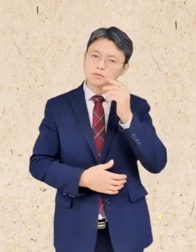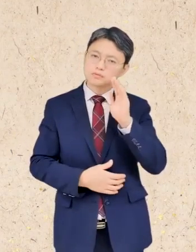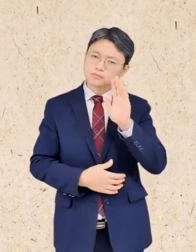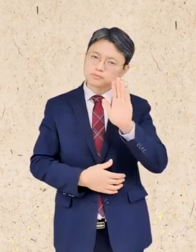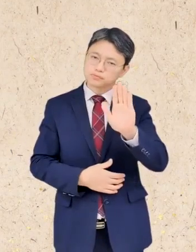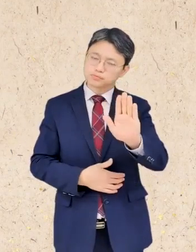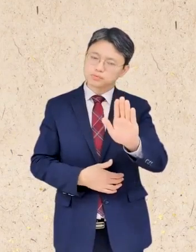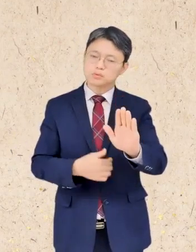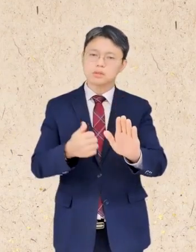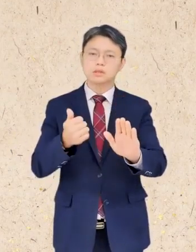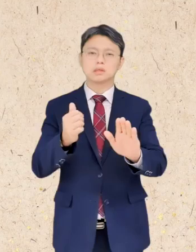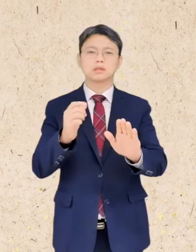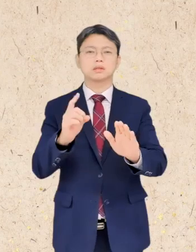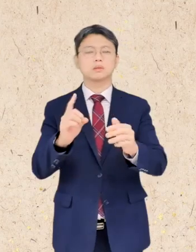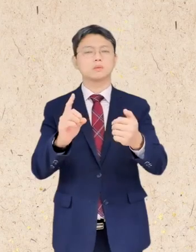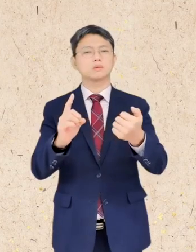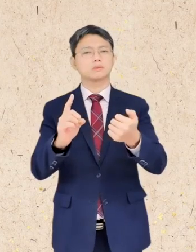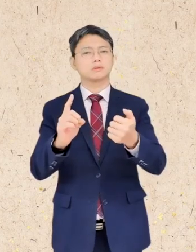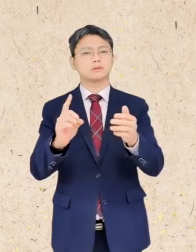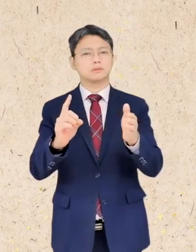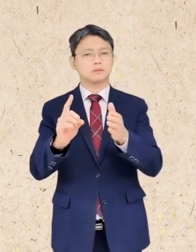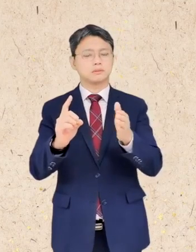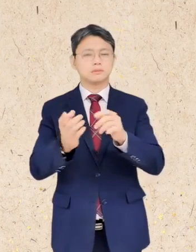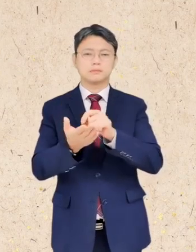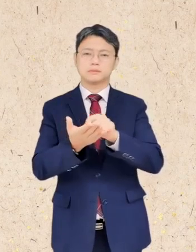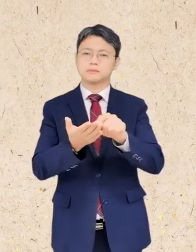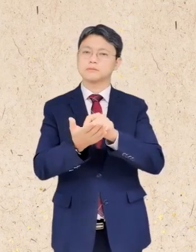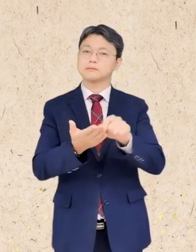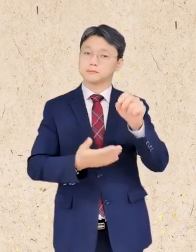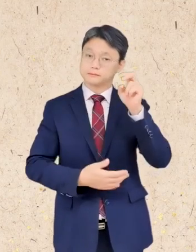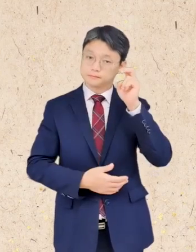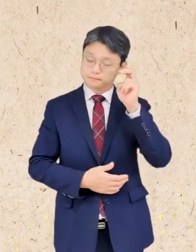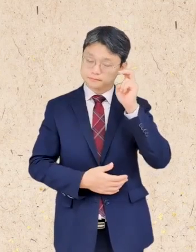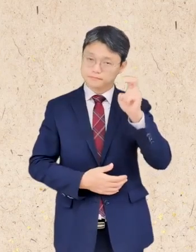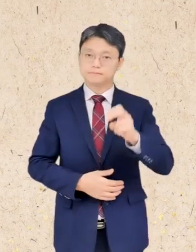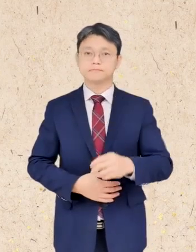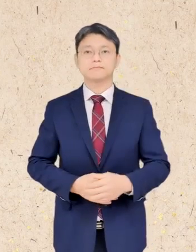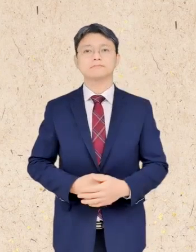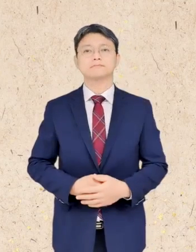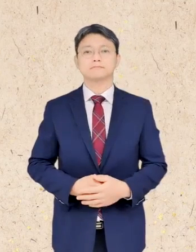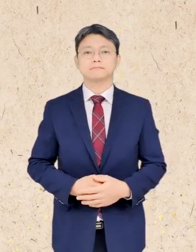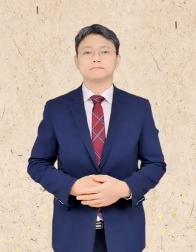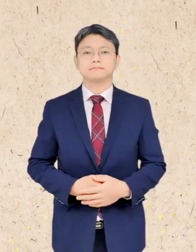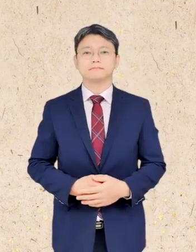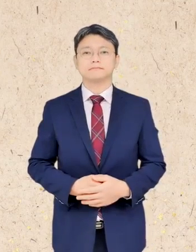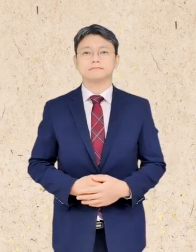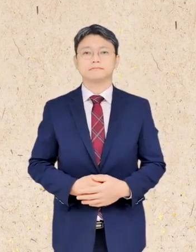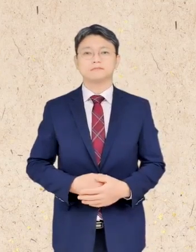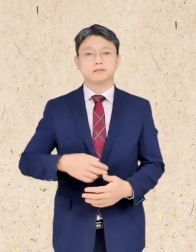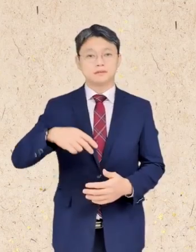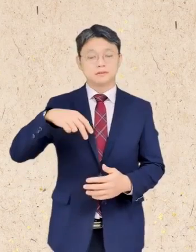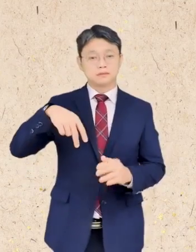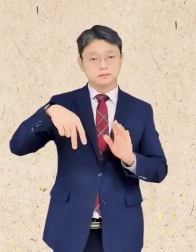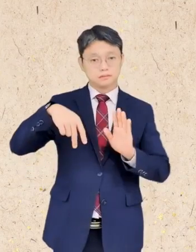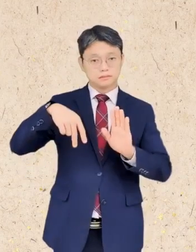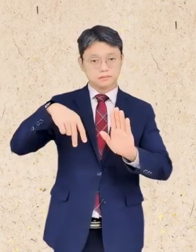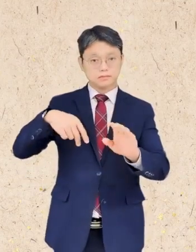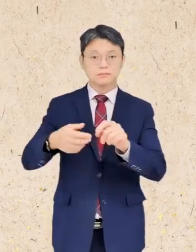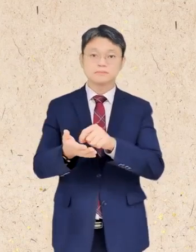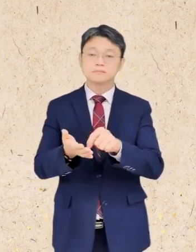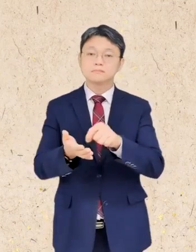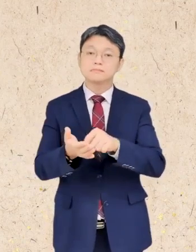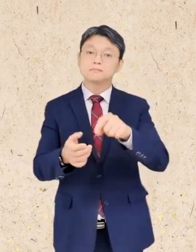6개월이 지났을 무렵인 주후 50년경 고린도에서 썼을 것으로 추정하고 있습니다. 그리고 이